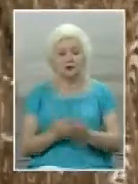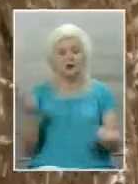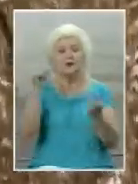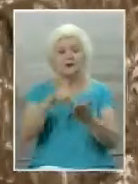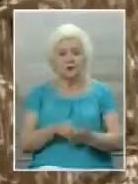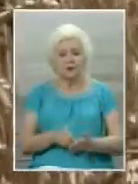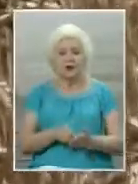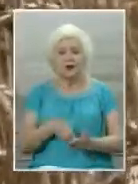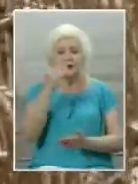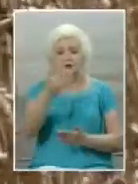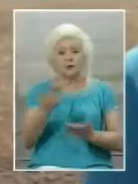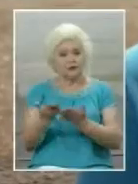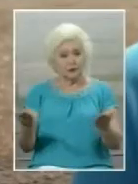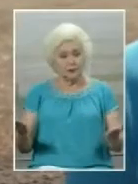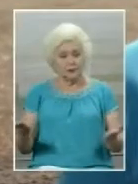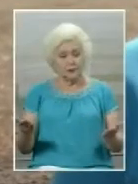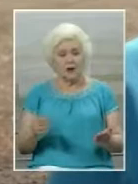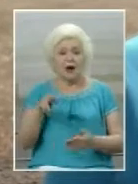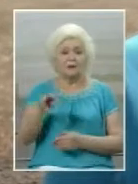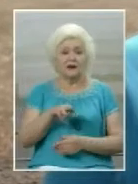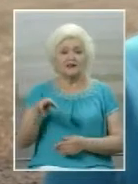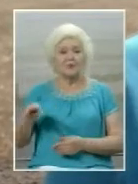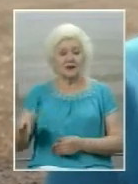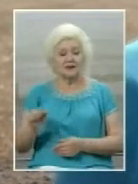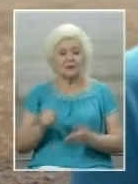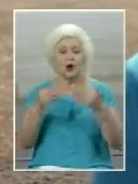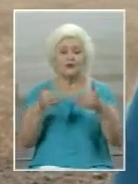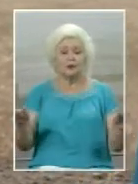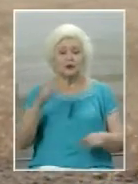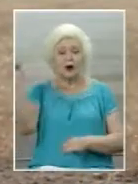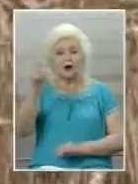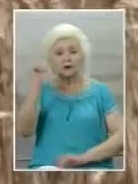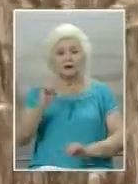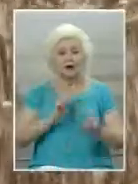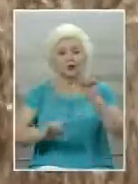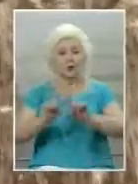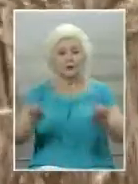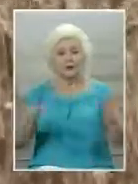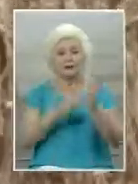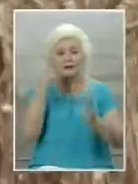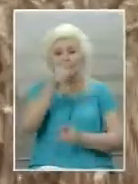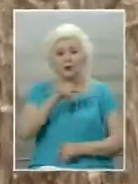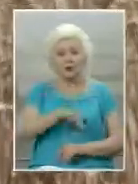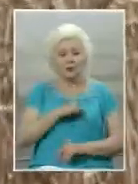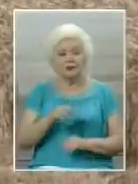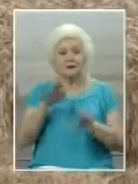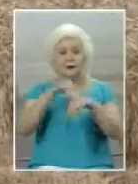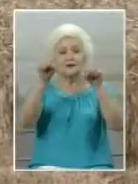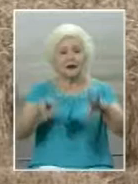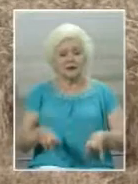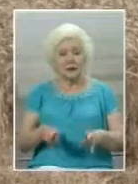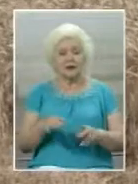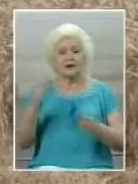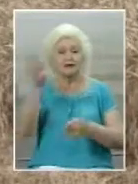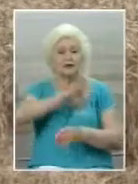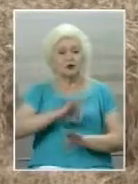безпосередньо сільгосптоваровиробникам. Максим Максимов – випускник аграрного вишу. 7 років працює за фахом. Застосовує